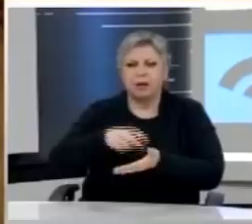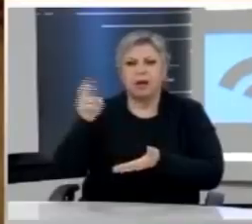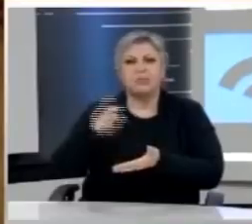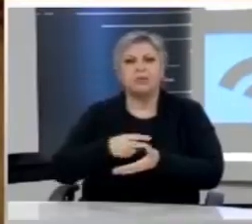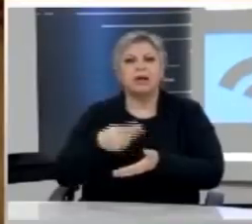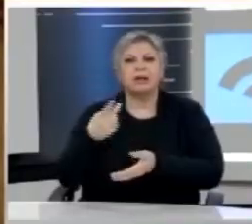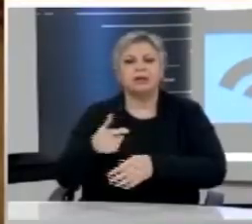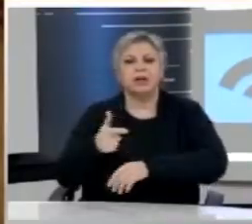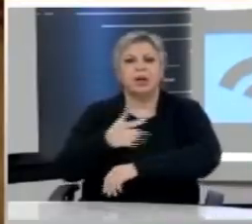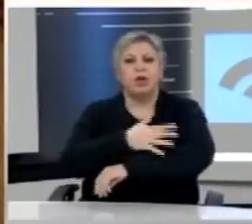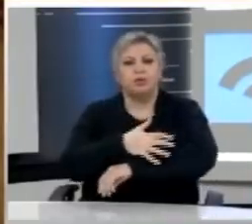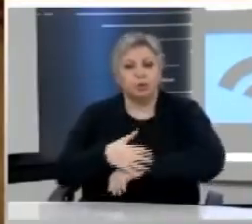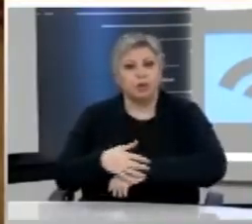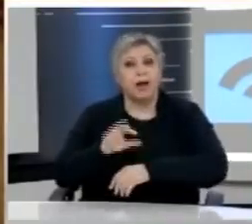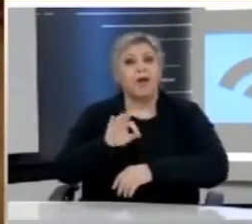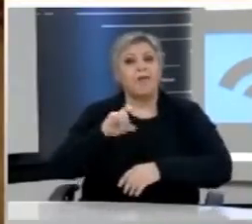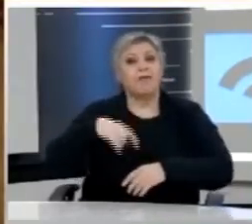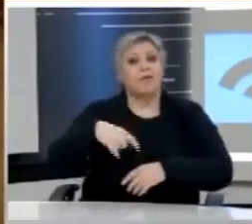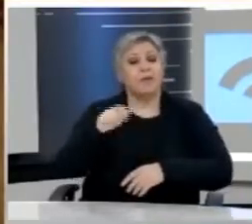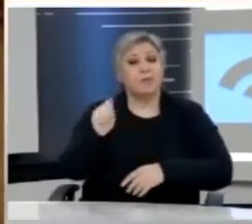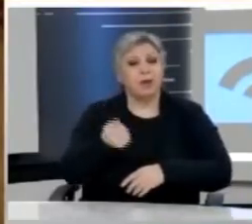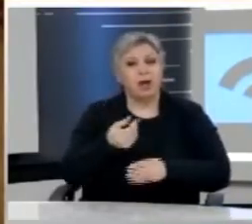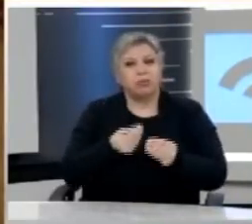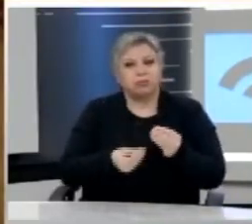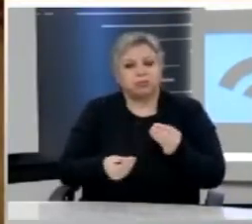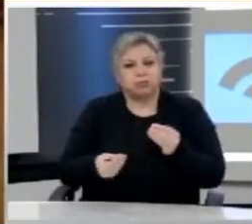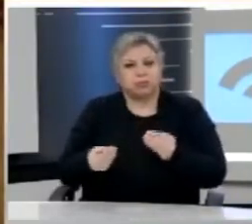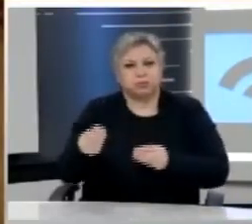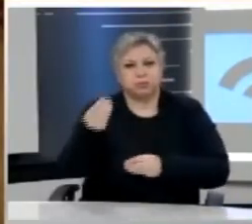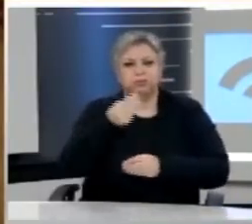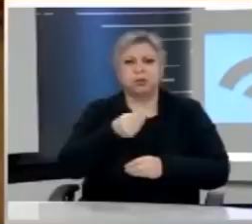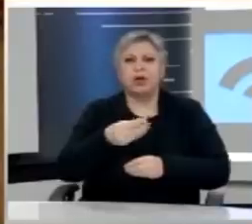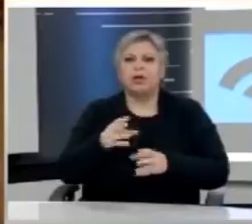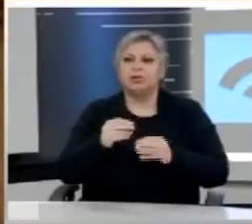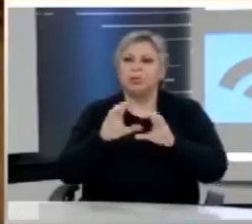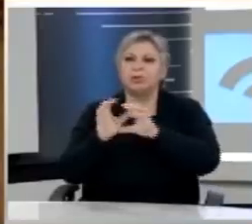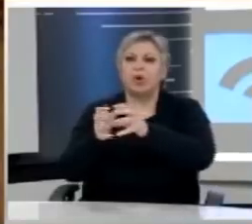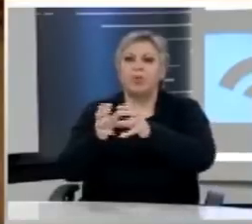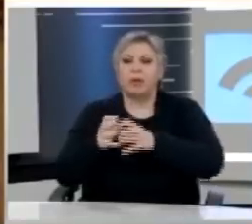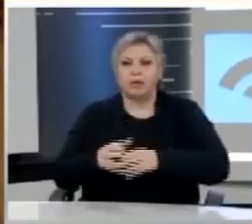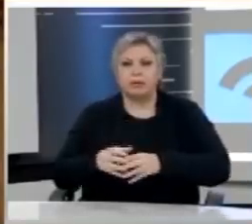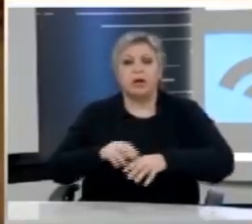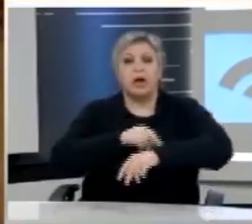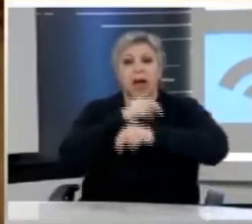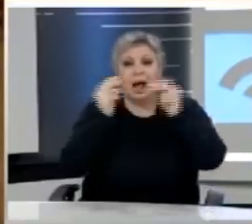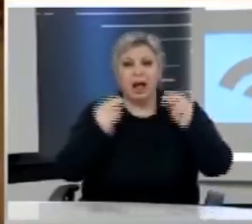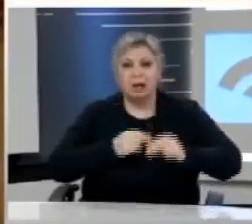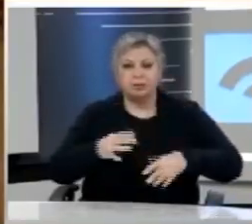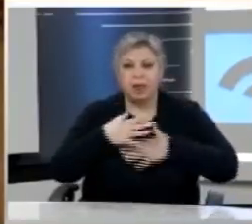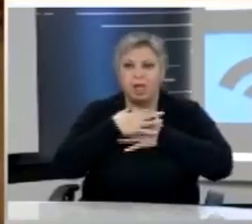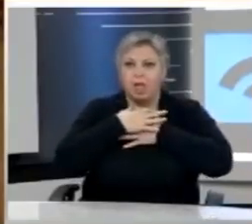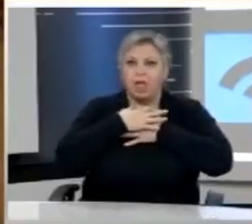του ΦΠΑ σχεδόν κατά 10% σε πολλές κατηγορίες εμπορευμάτων που γονάτισαν τη ζωή